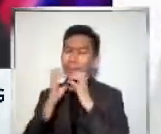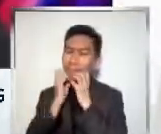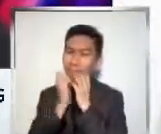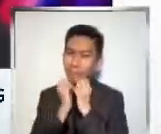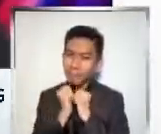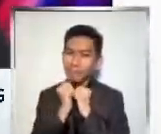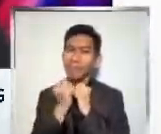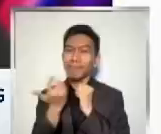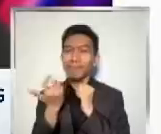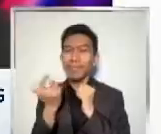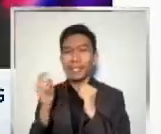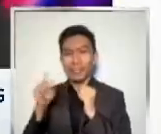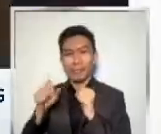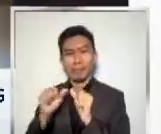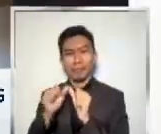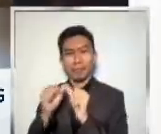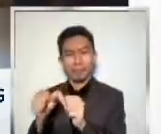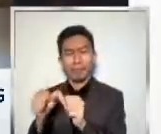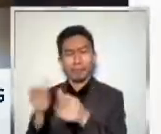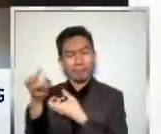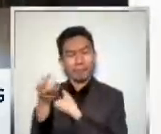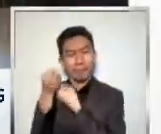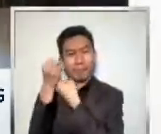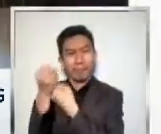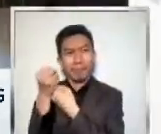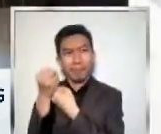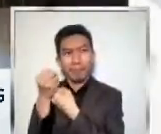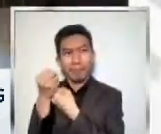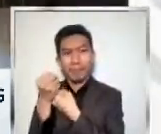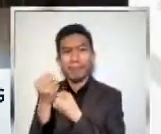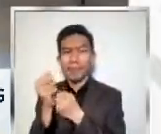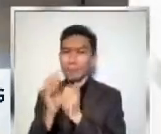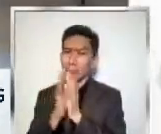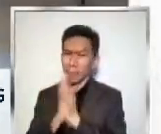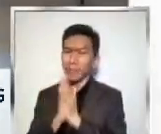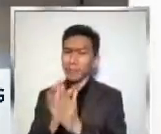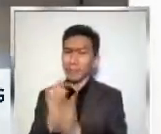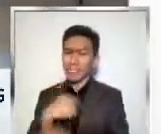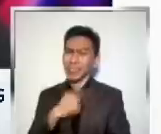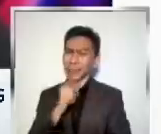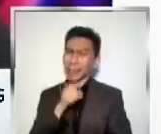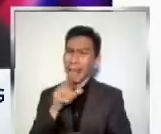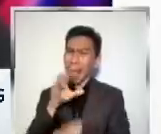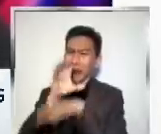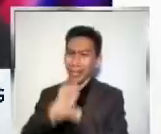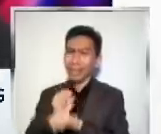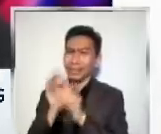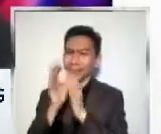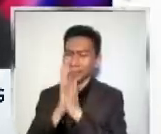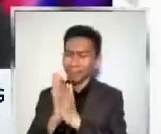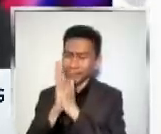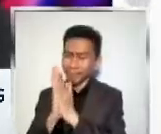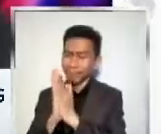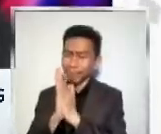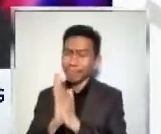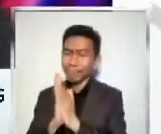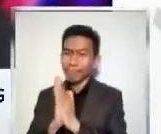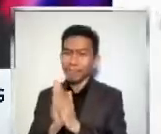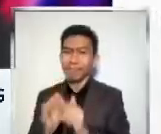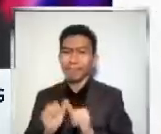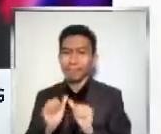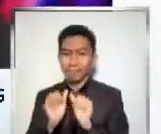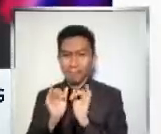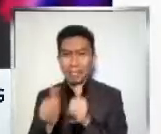faith. We just have to keep it. Prayer, very prayerful kasi ako eh. So, dasal lang eh. When in doubt, di